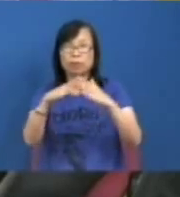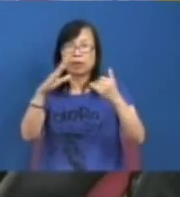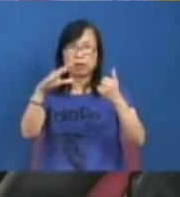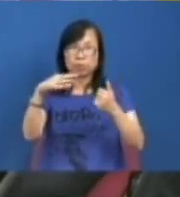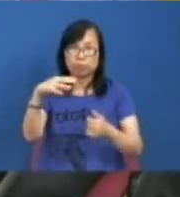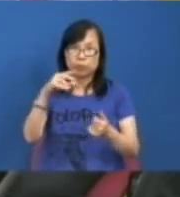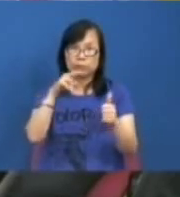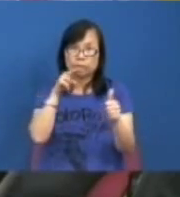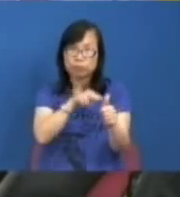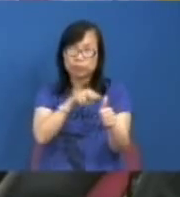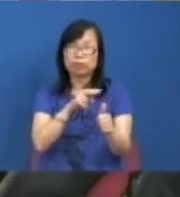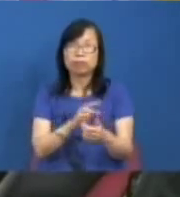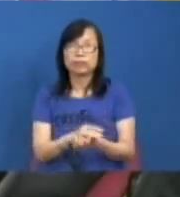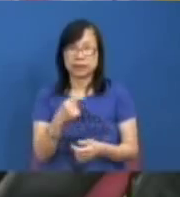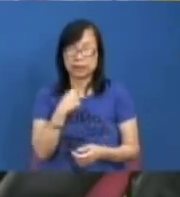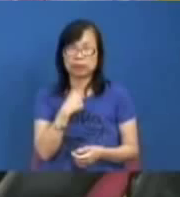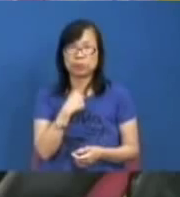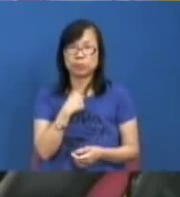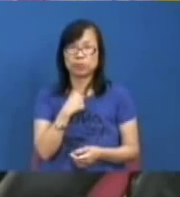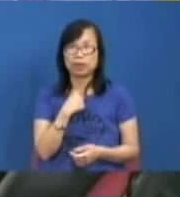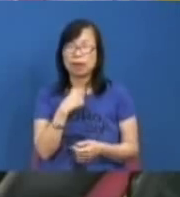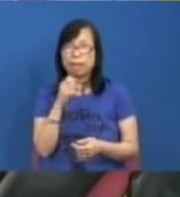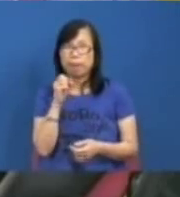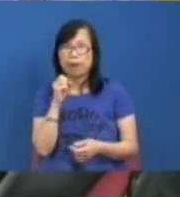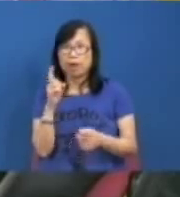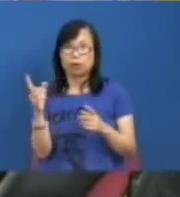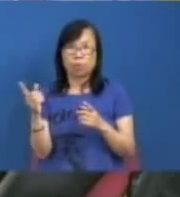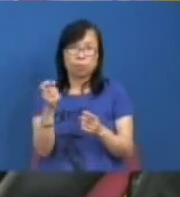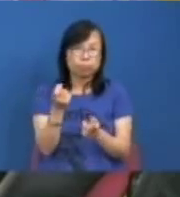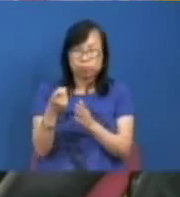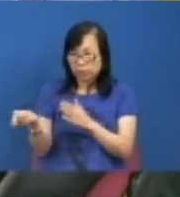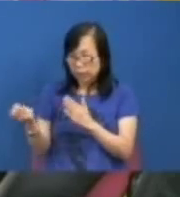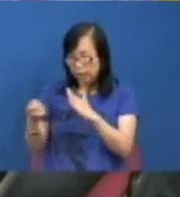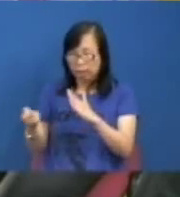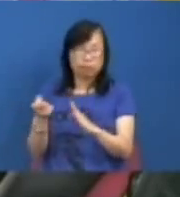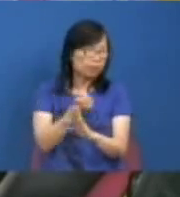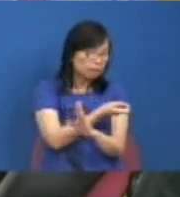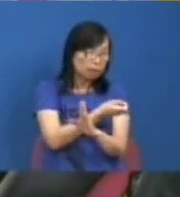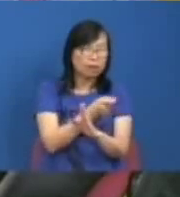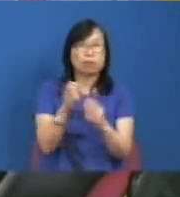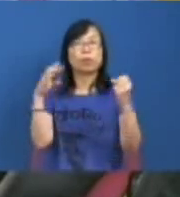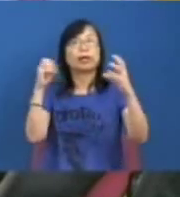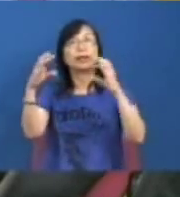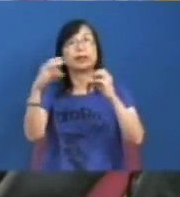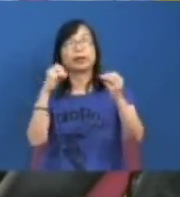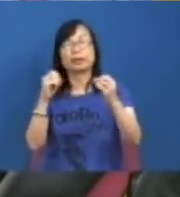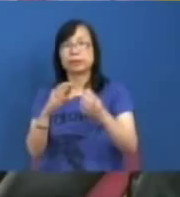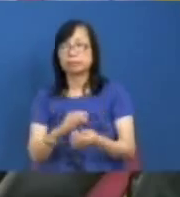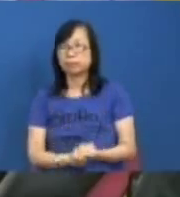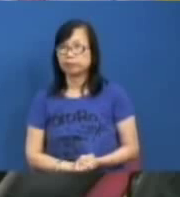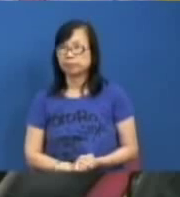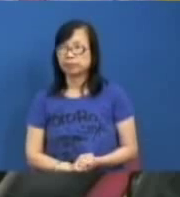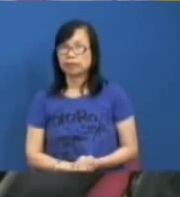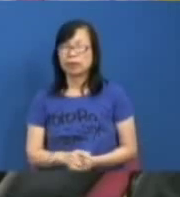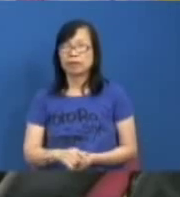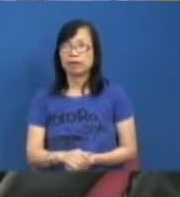佢係需要同佢相左右嘅鄰舍咧，大家去商討呢個 維修嘅事。所以最近有一個新挑